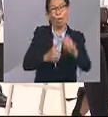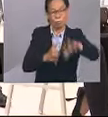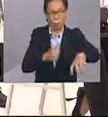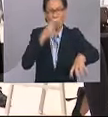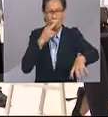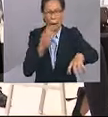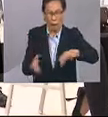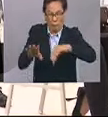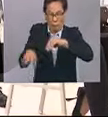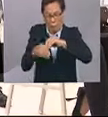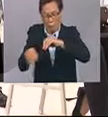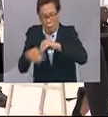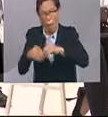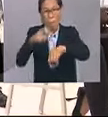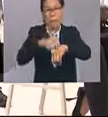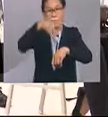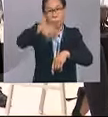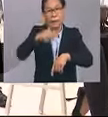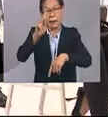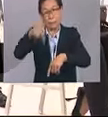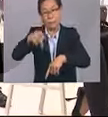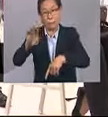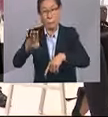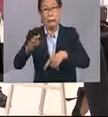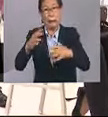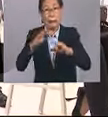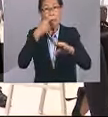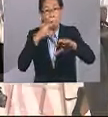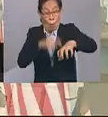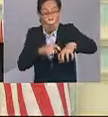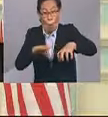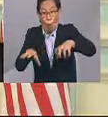bertambah semasa pelaksanaan PKPB nanti? Okey.